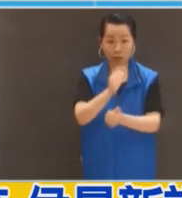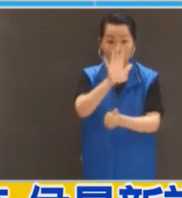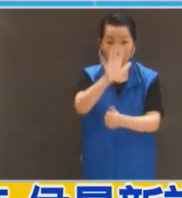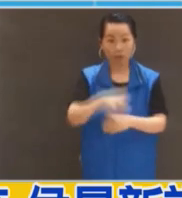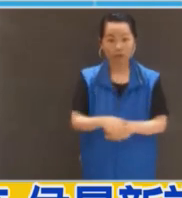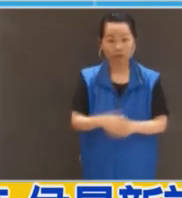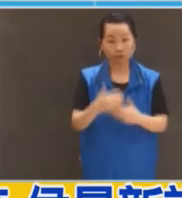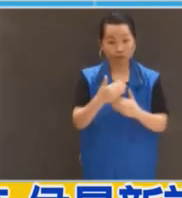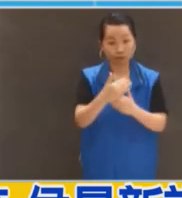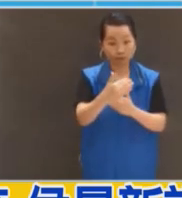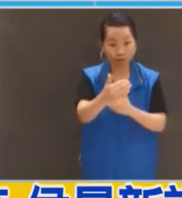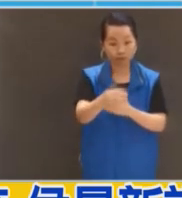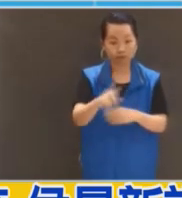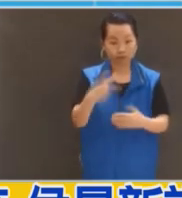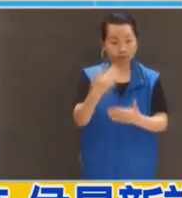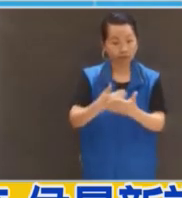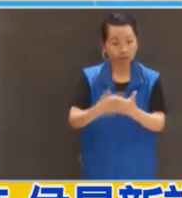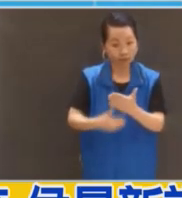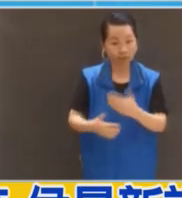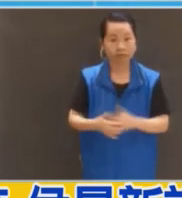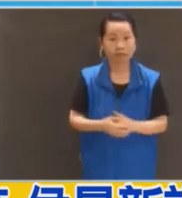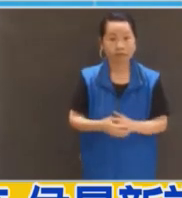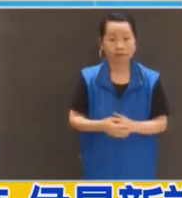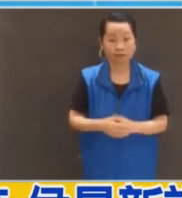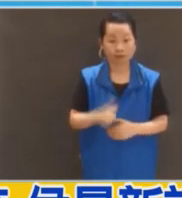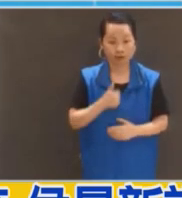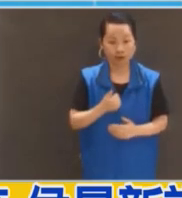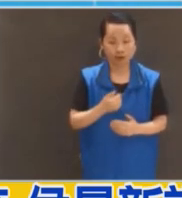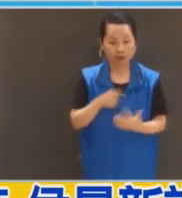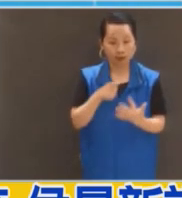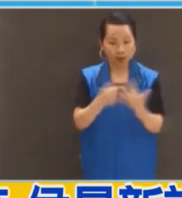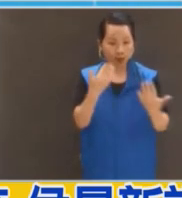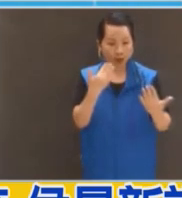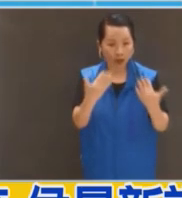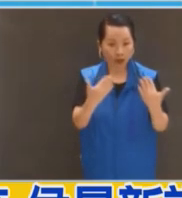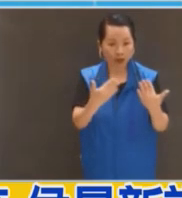当中扣除的话，其实真正的我们要厘清楚的是